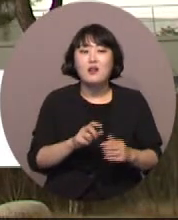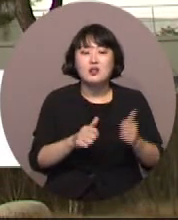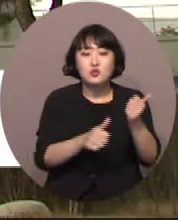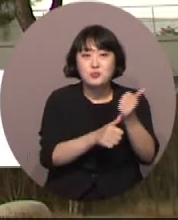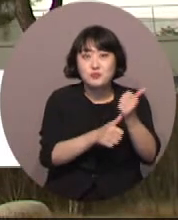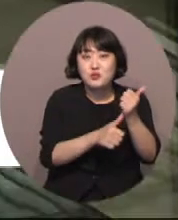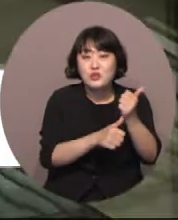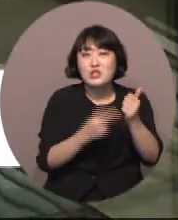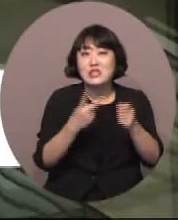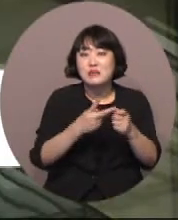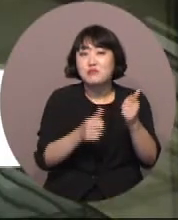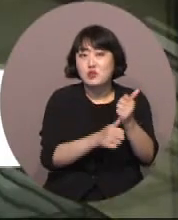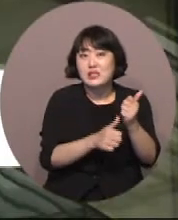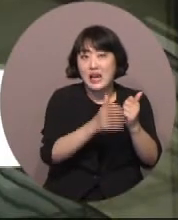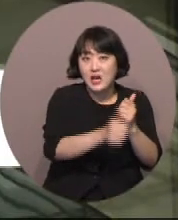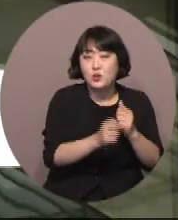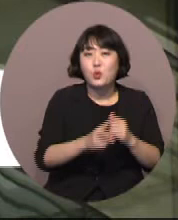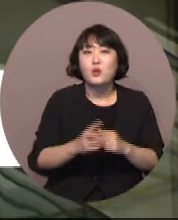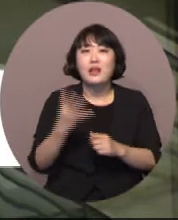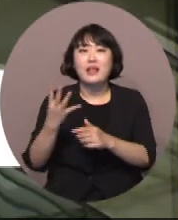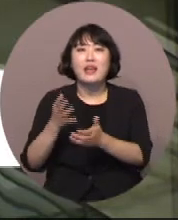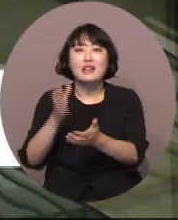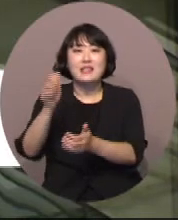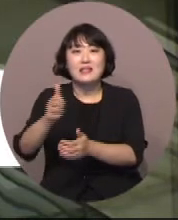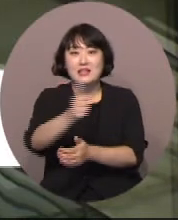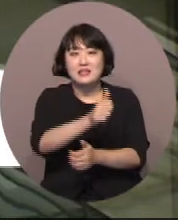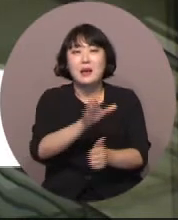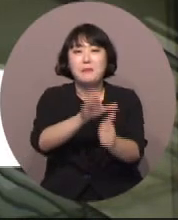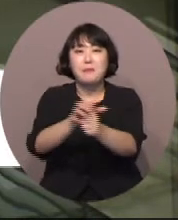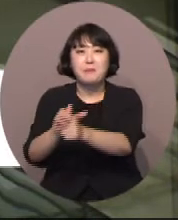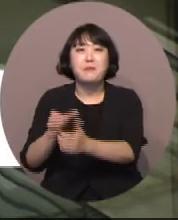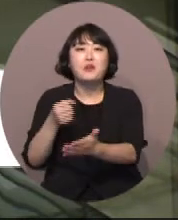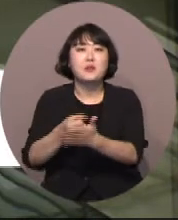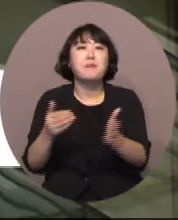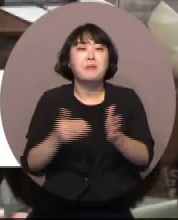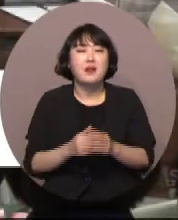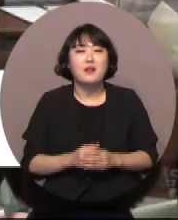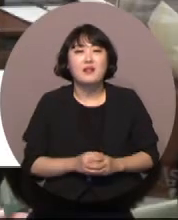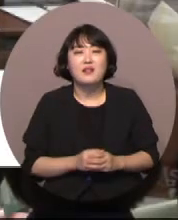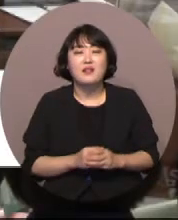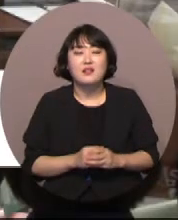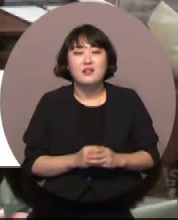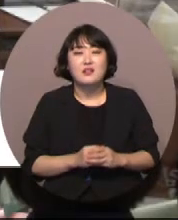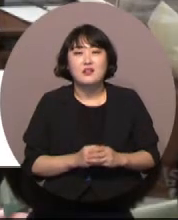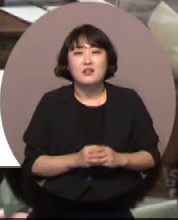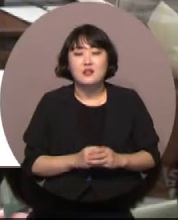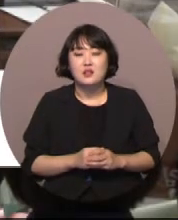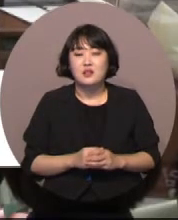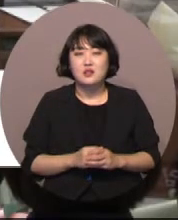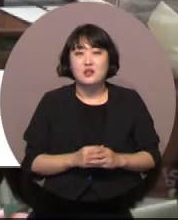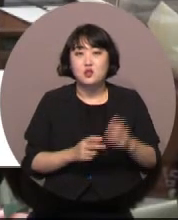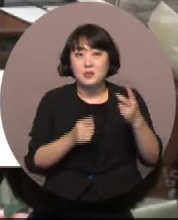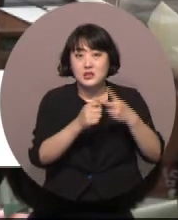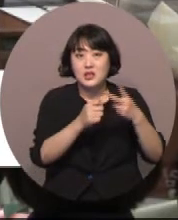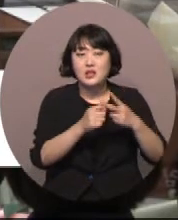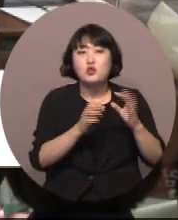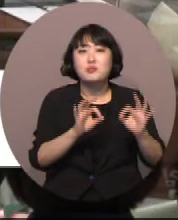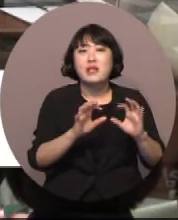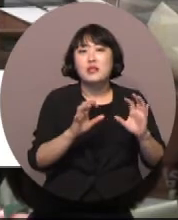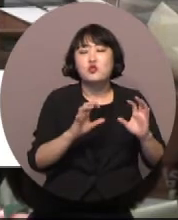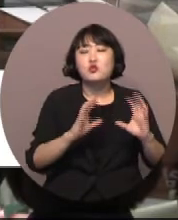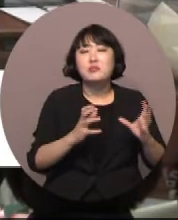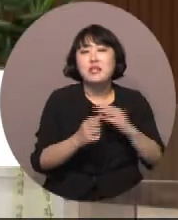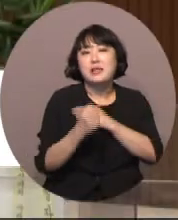선출에 합의하면서 전반기 원구성 을 마무리했습니다 세종시의회 된 j 부의장의 국민의 힘